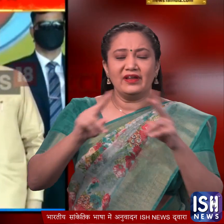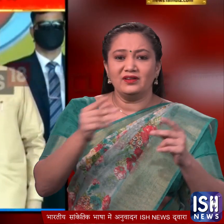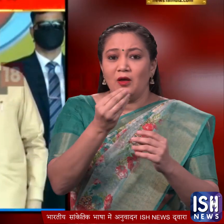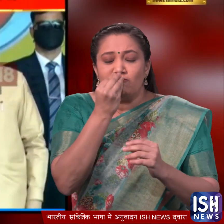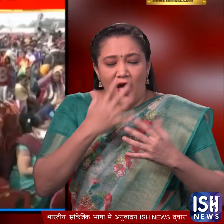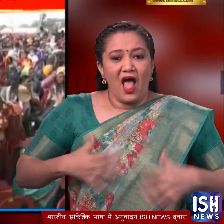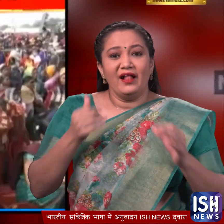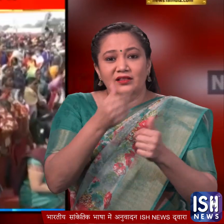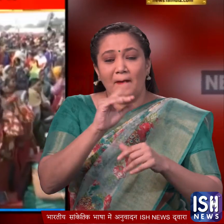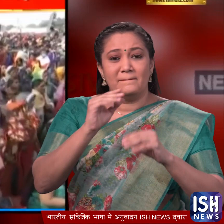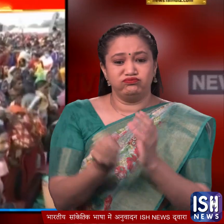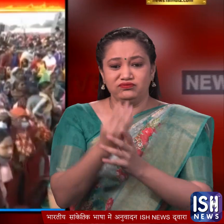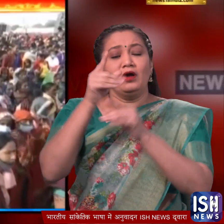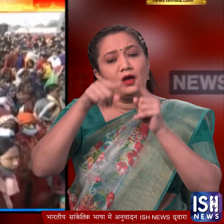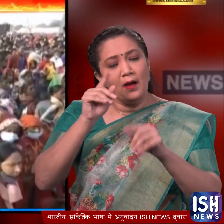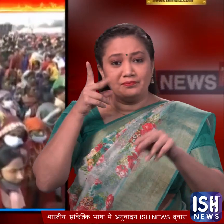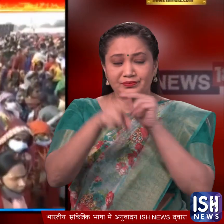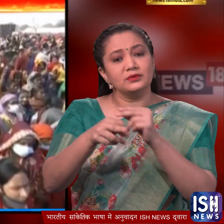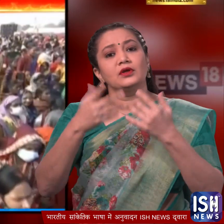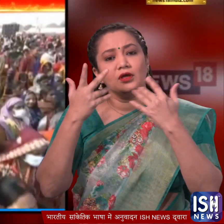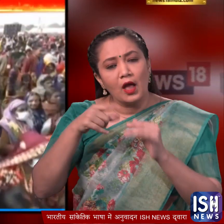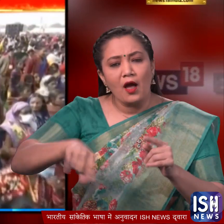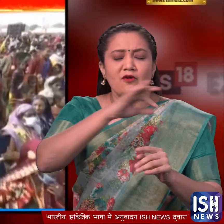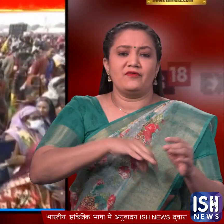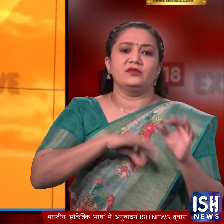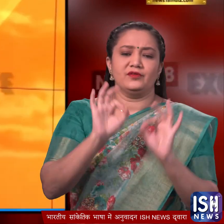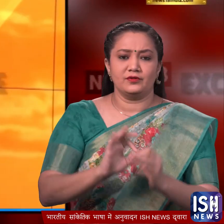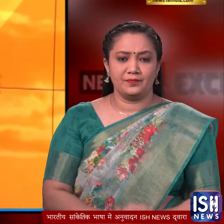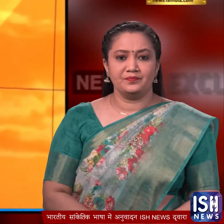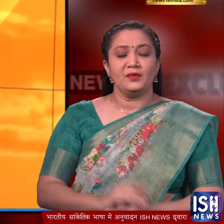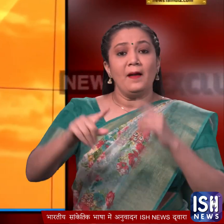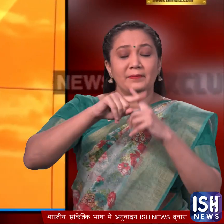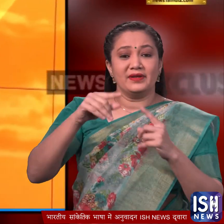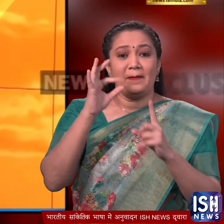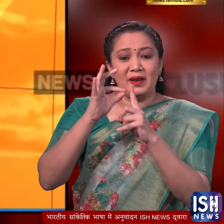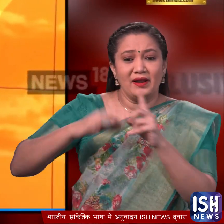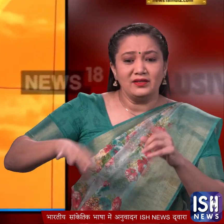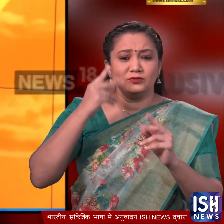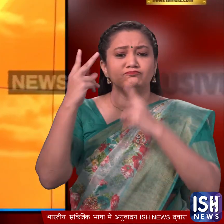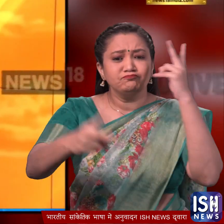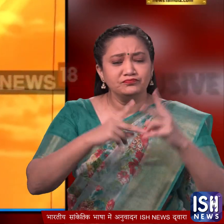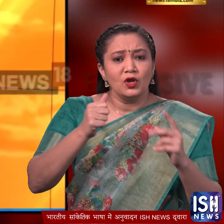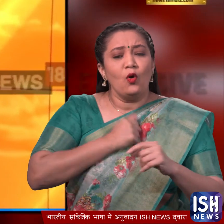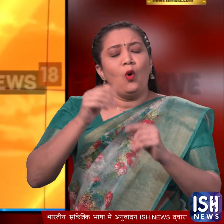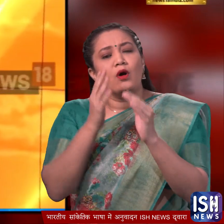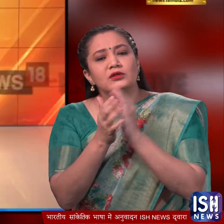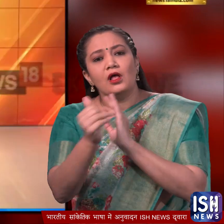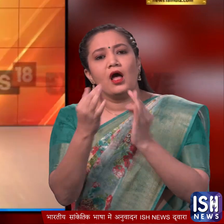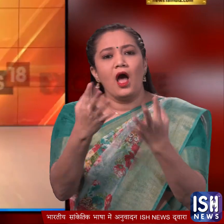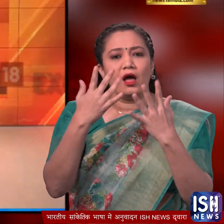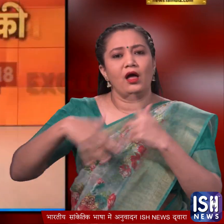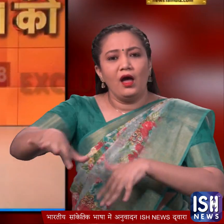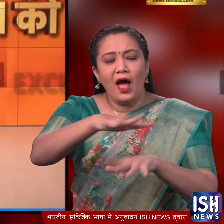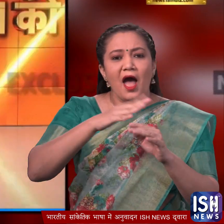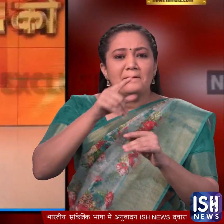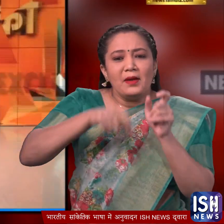प्लांट का उद्घाटन किया, उनसे महिलाओं और किसानों को होने वाले फायदे भी गिनाए। यही नहीं, प्रधानमंत्री ने प्रयागराज के दौरे को अपने अनोखे अंदाज से